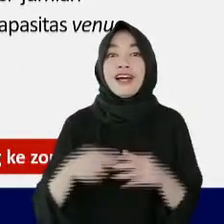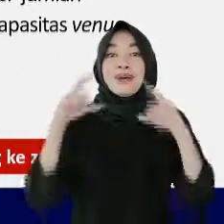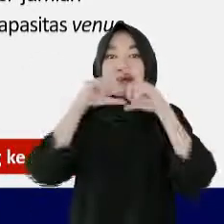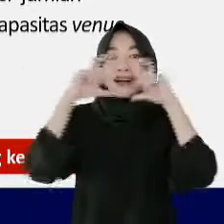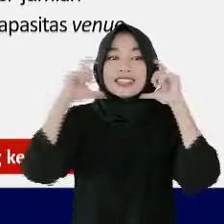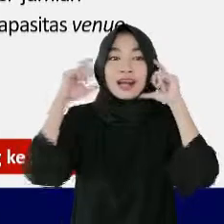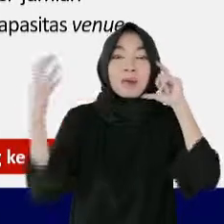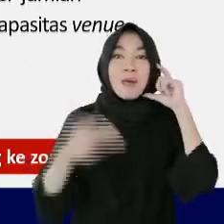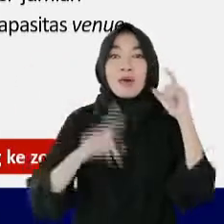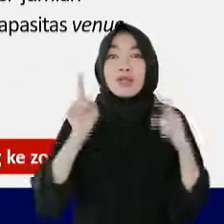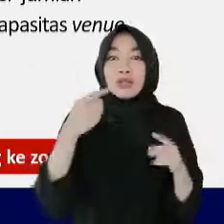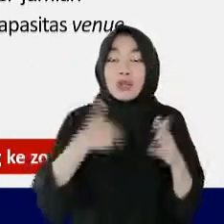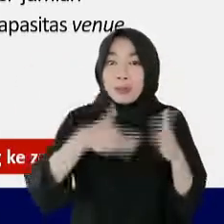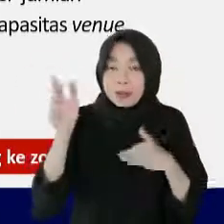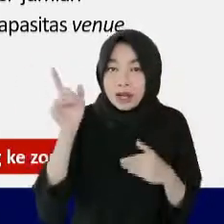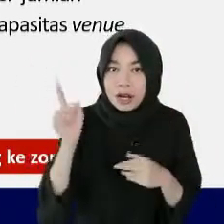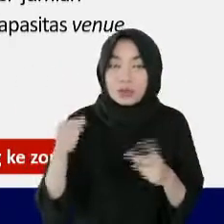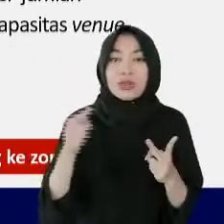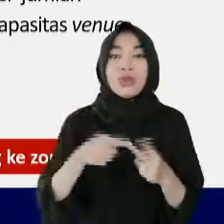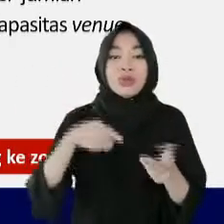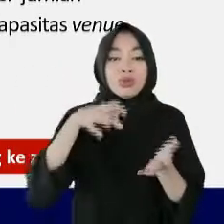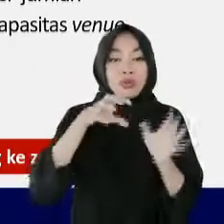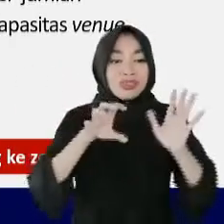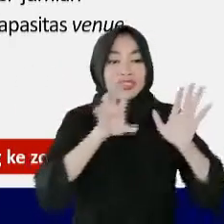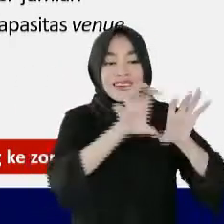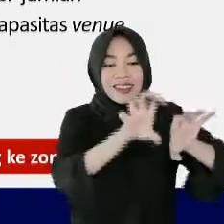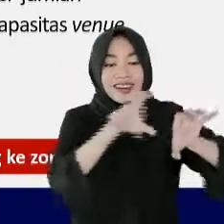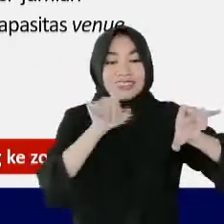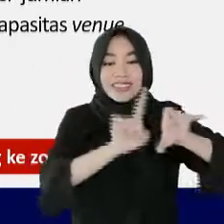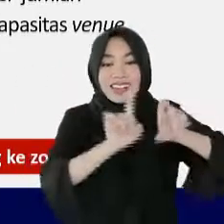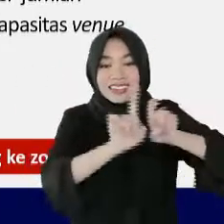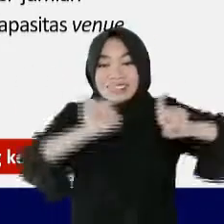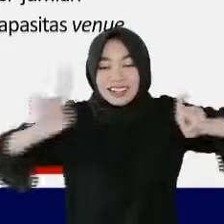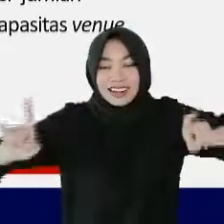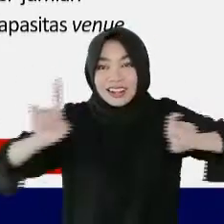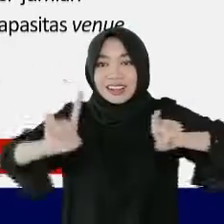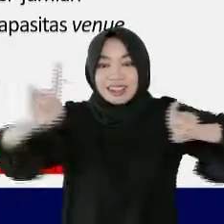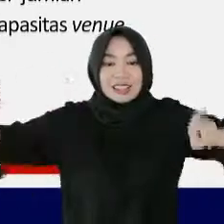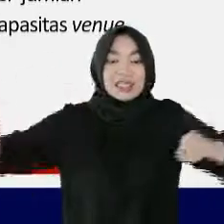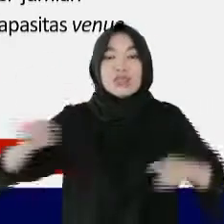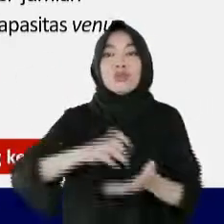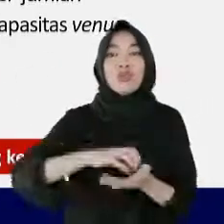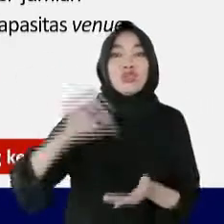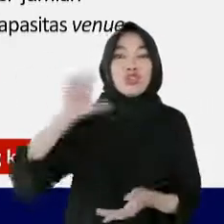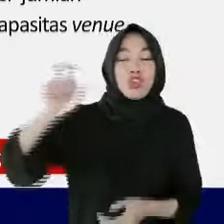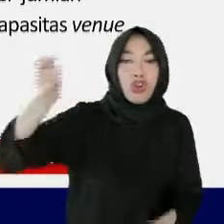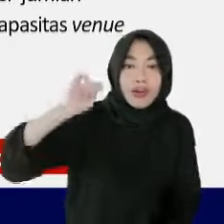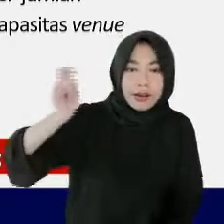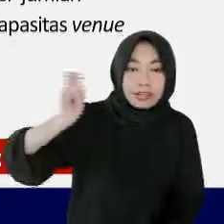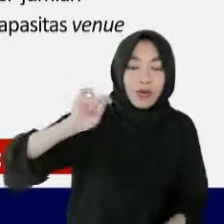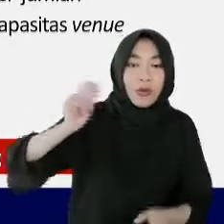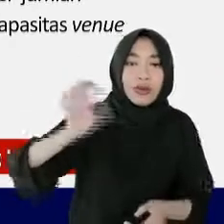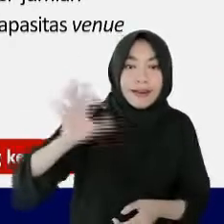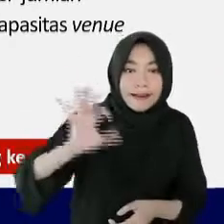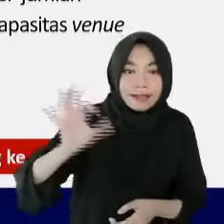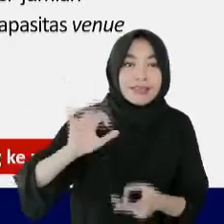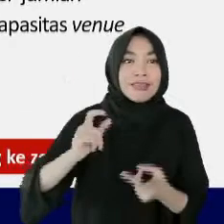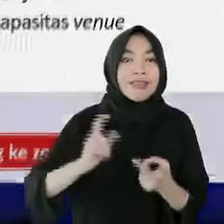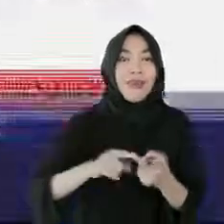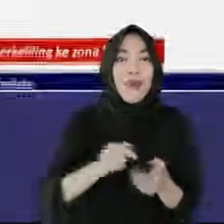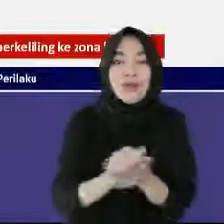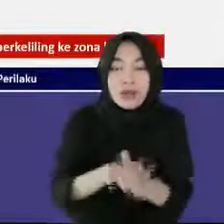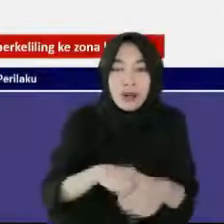ya tanda-tanda jaga jarak kemudian tempat-tempat cuci tangan toilet yang memadai wastafel yang memadai